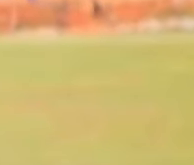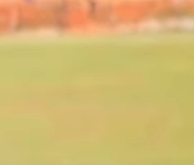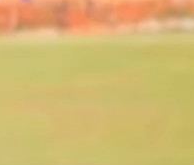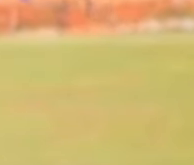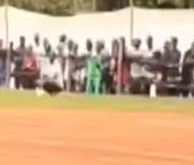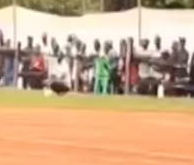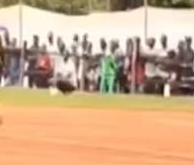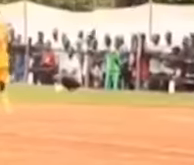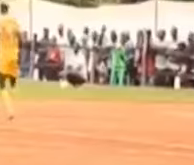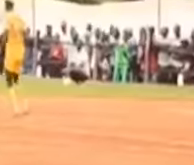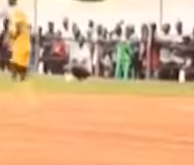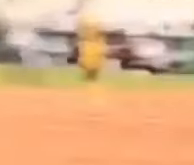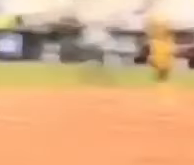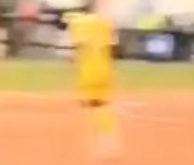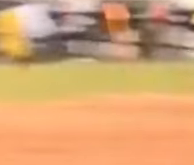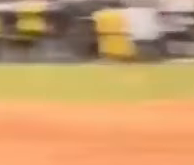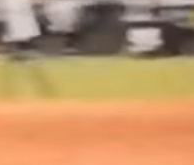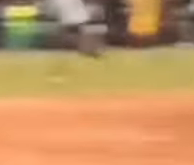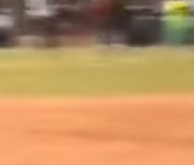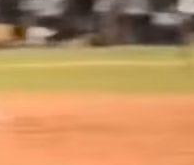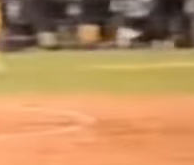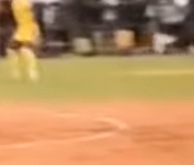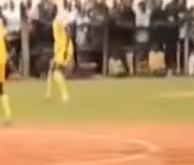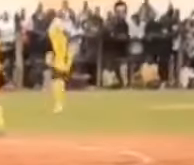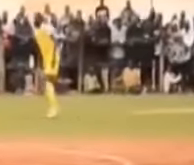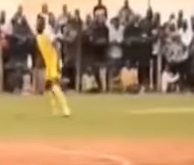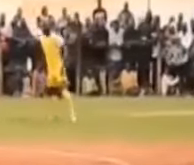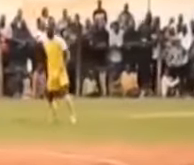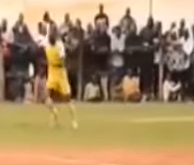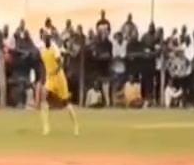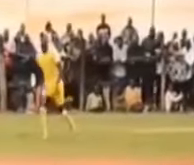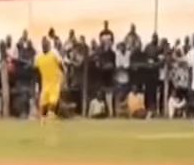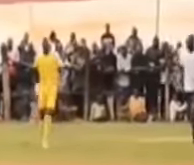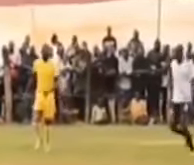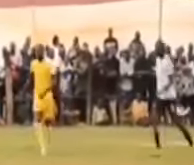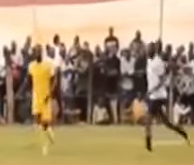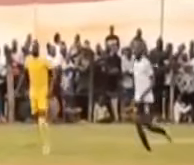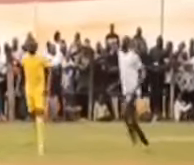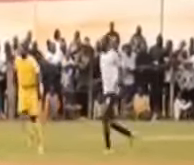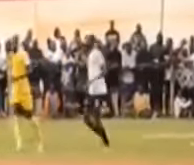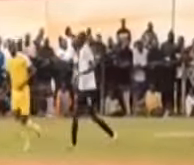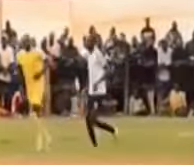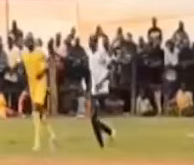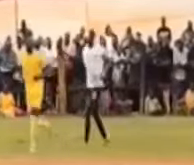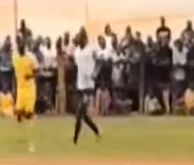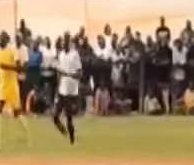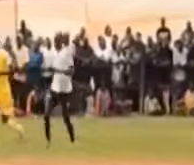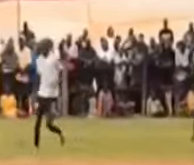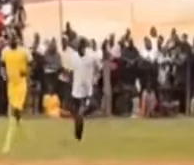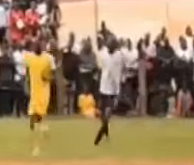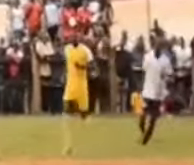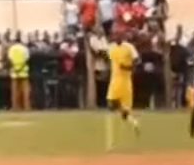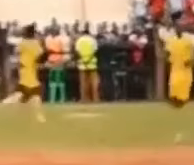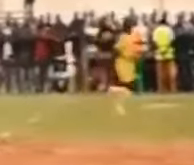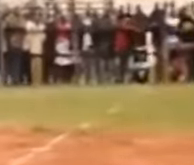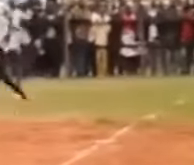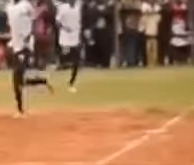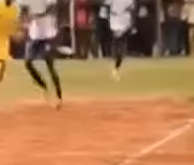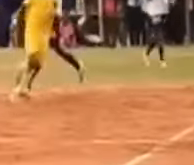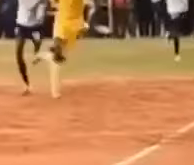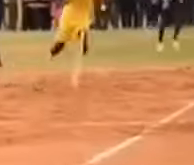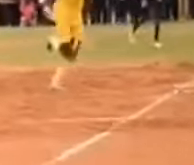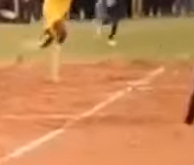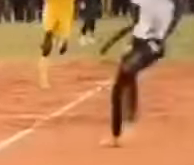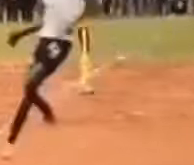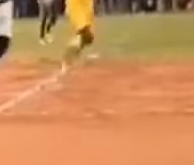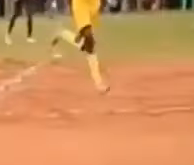mwabazanyi bichi. Emipira emidala egizannyiddwa mu kibinja kino ekisooka kya Ddondo eremaganye ne Bugerere ku ggoolo emu ku emu. Ng'ate Buluuli